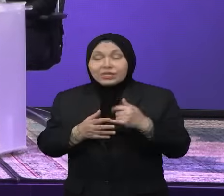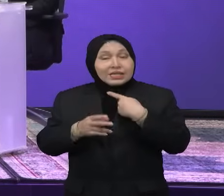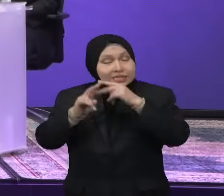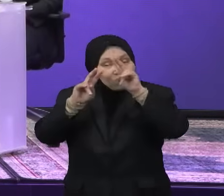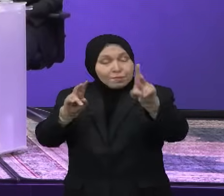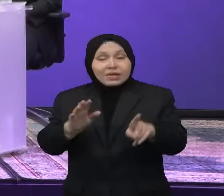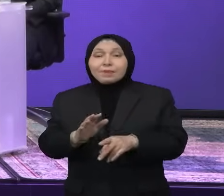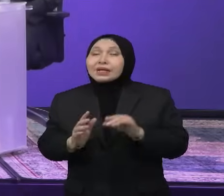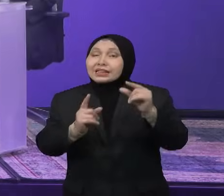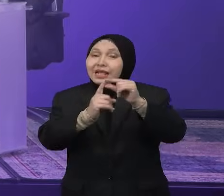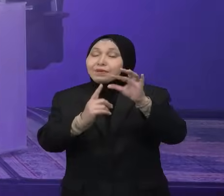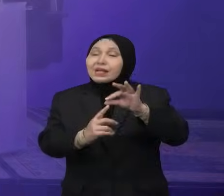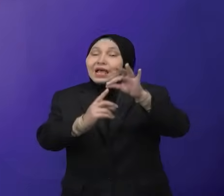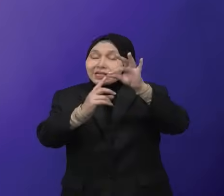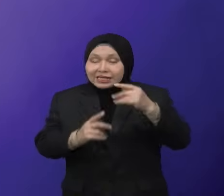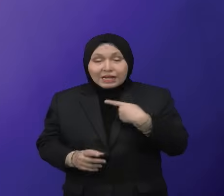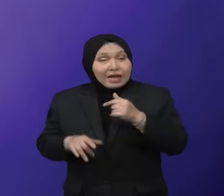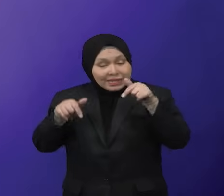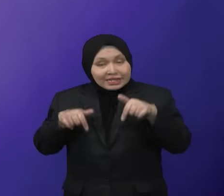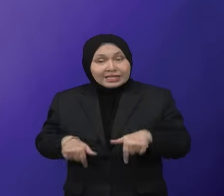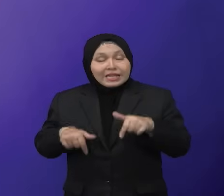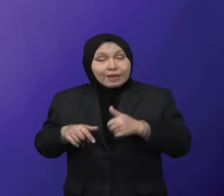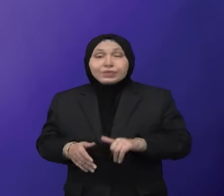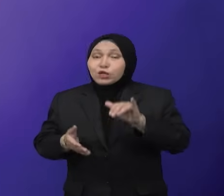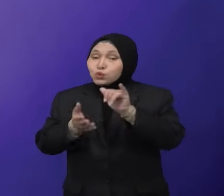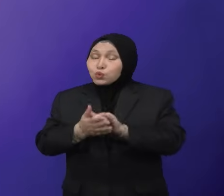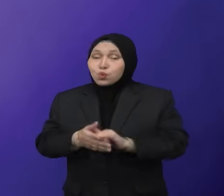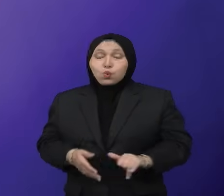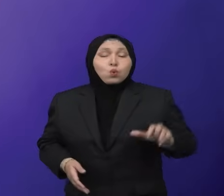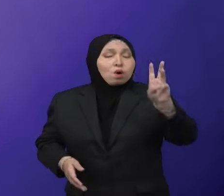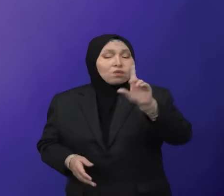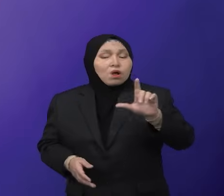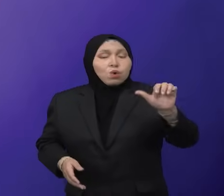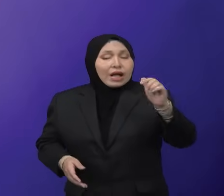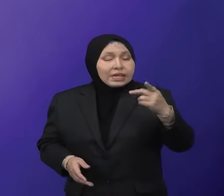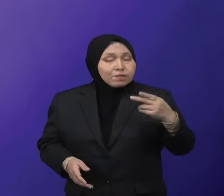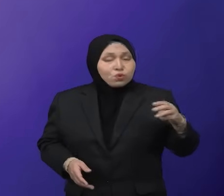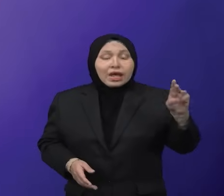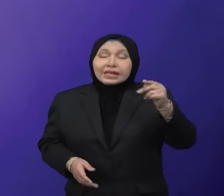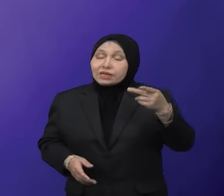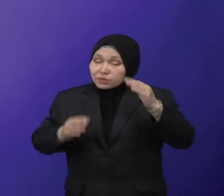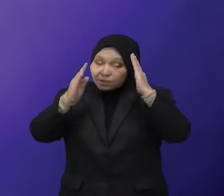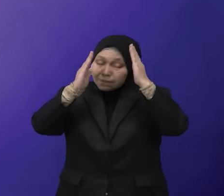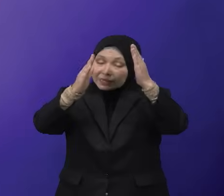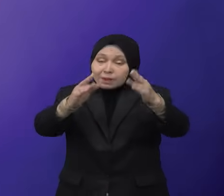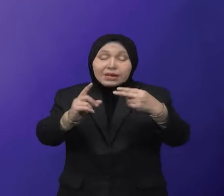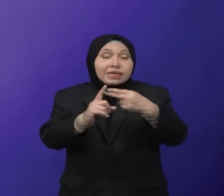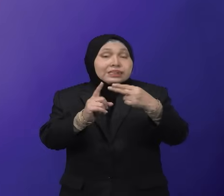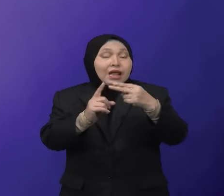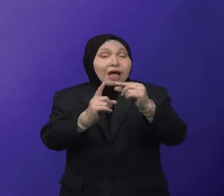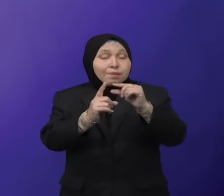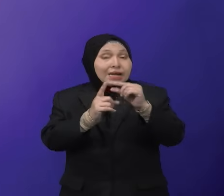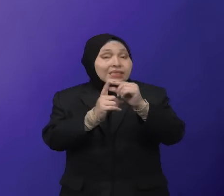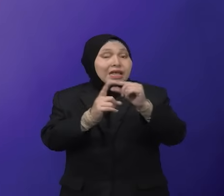kepada perkataan pilihan kita pada hari ini, Ustaz, ya. Iaitu, wallahu alimun hakim. Kita beri perhatian pada perkataan hakim daripada